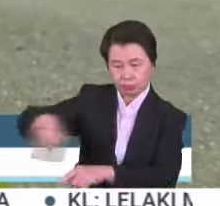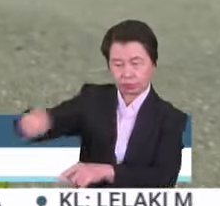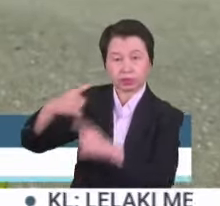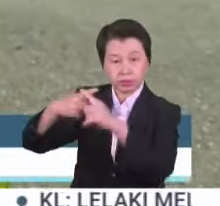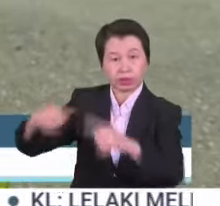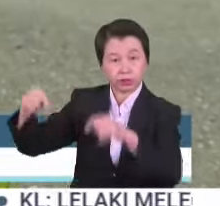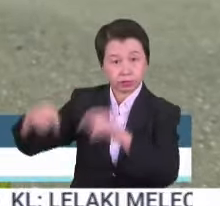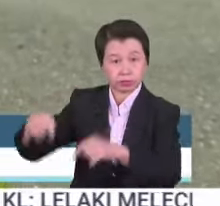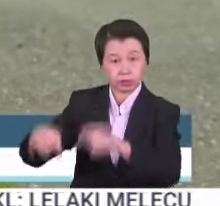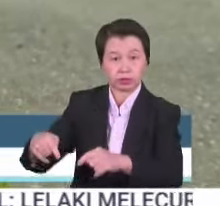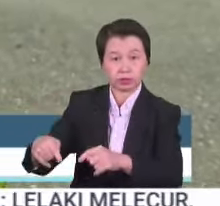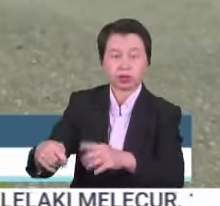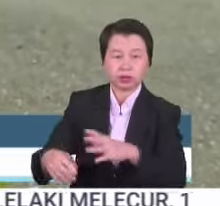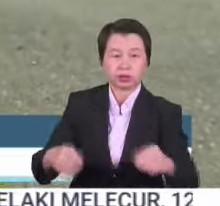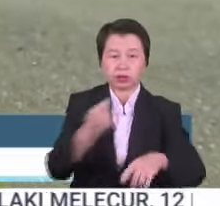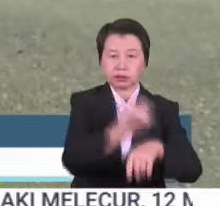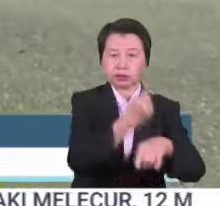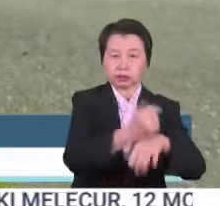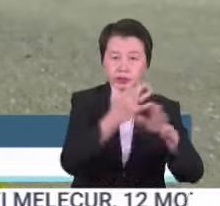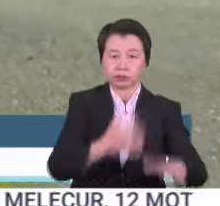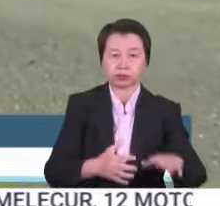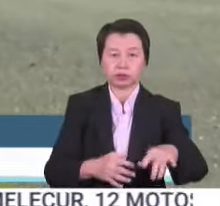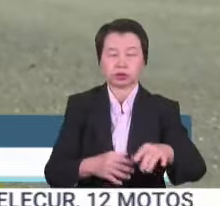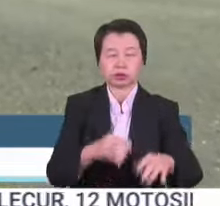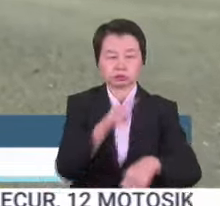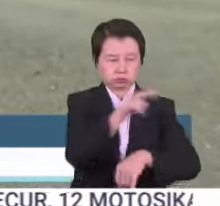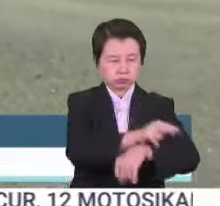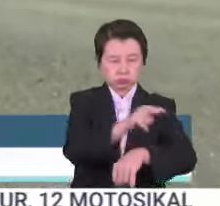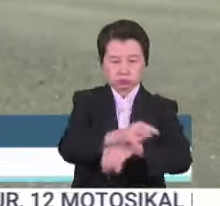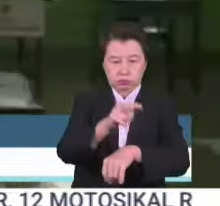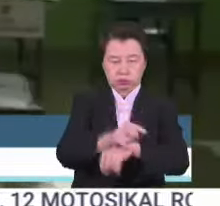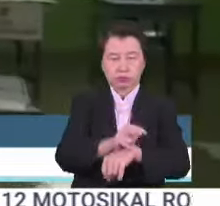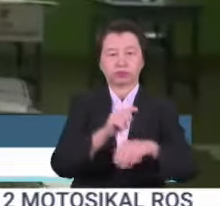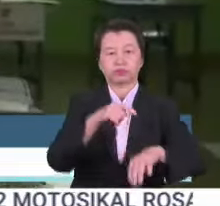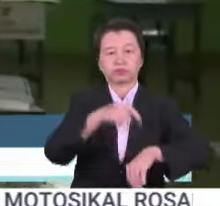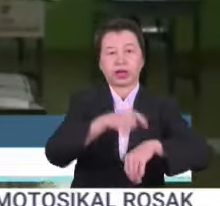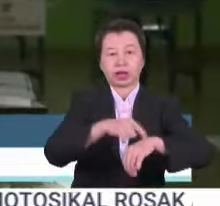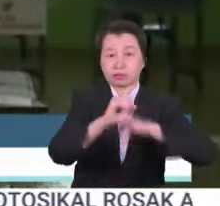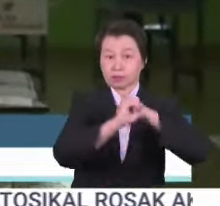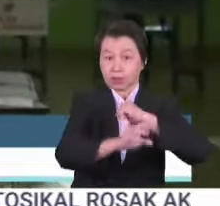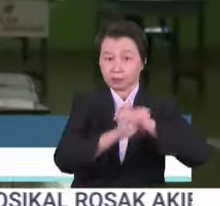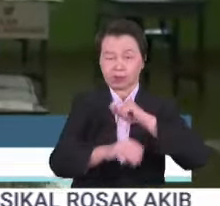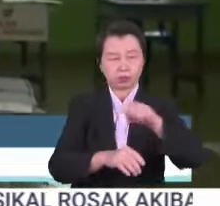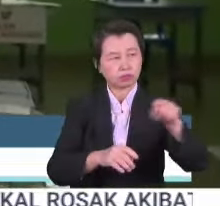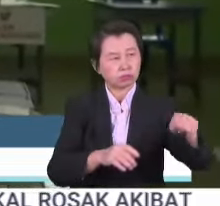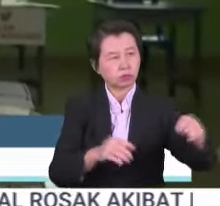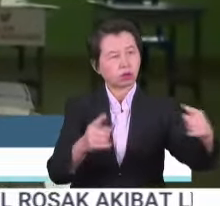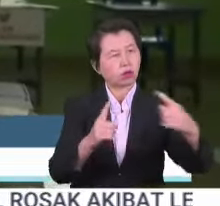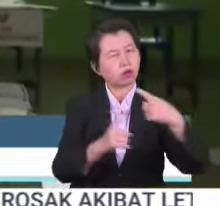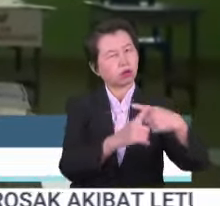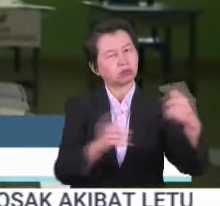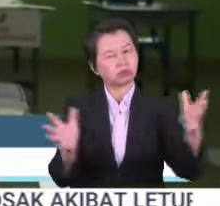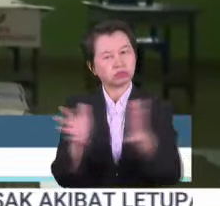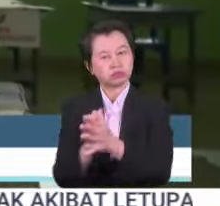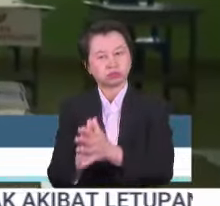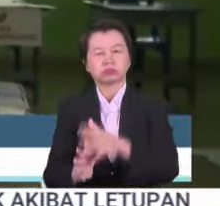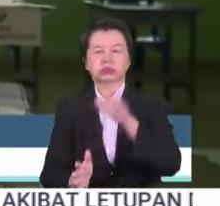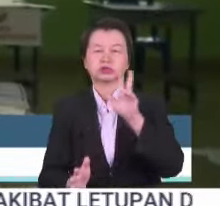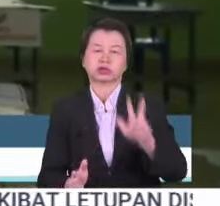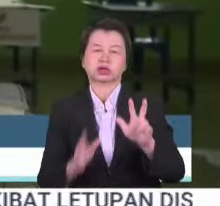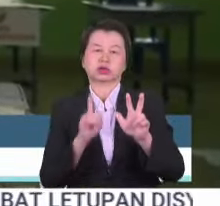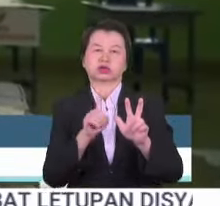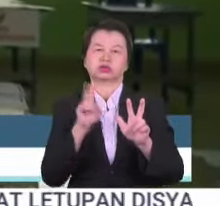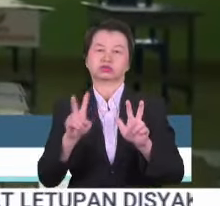ini dan juga petugas-petugas yang menjalankan pemantauan semasa kempen, kita jumlahnya semua adalah 312